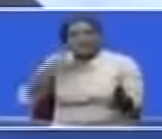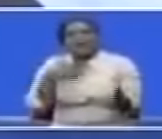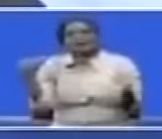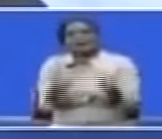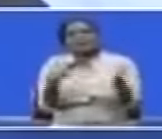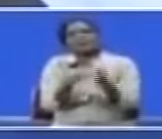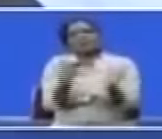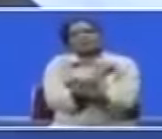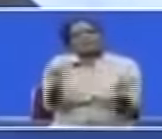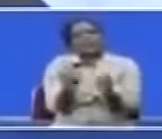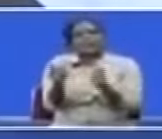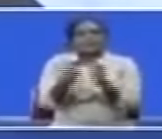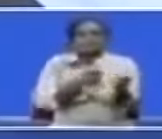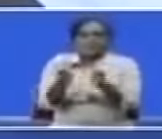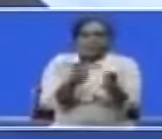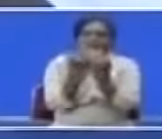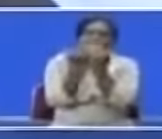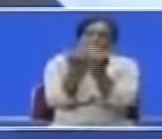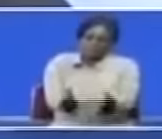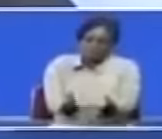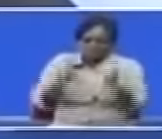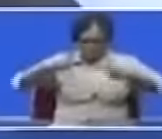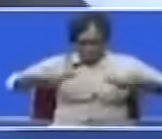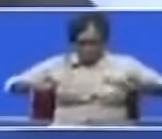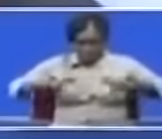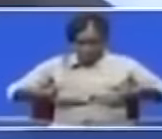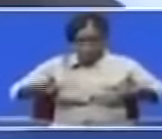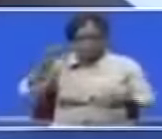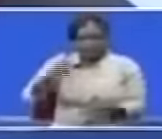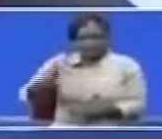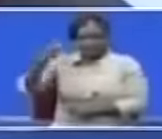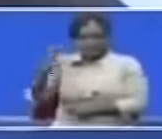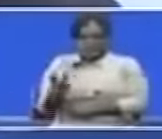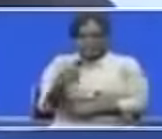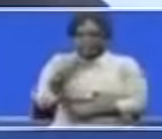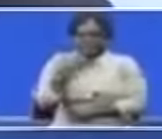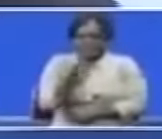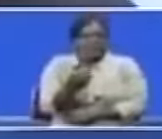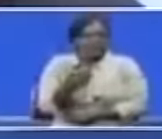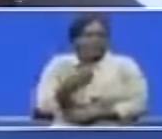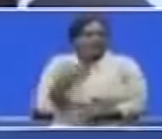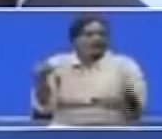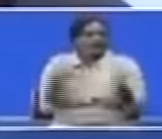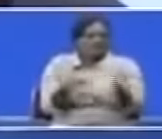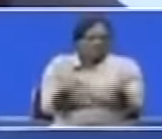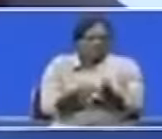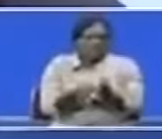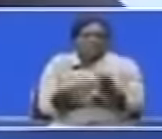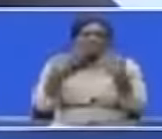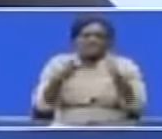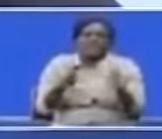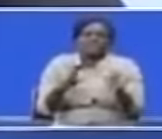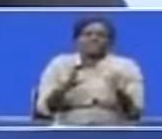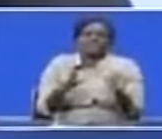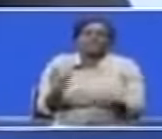kwetu Mombasa? Lakini management ya feri lazima ichunguze tu. Mkituambia oh kuna dongo kundu, dongo kundu utaisha mwaka gani